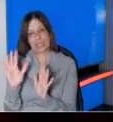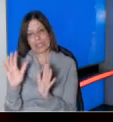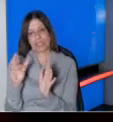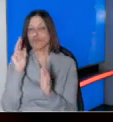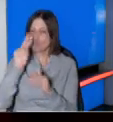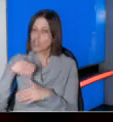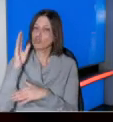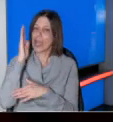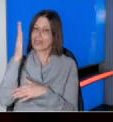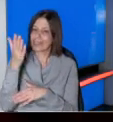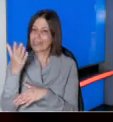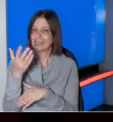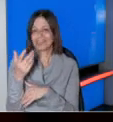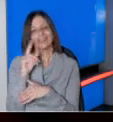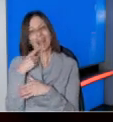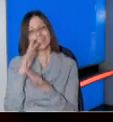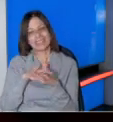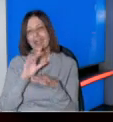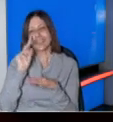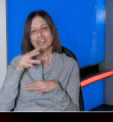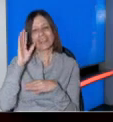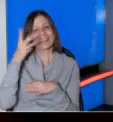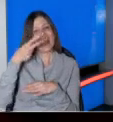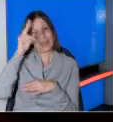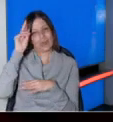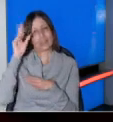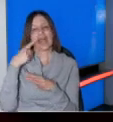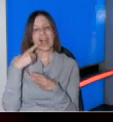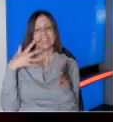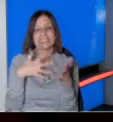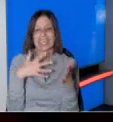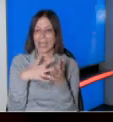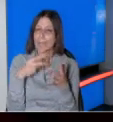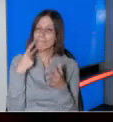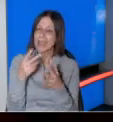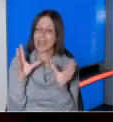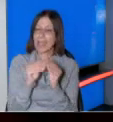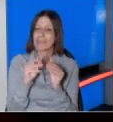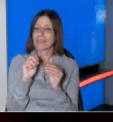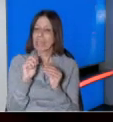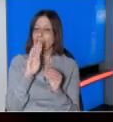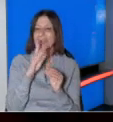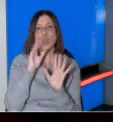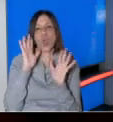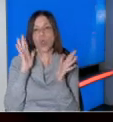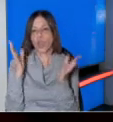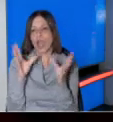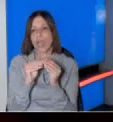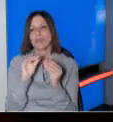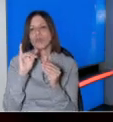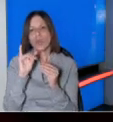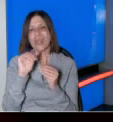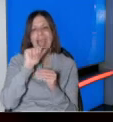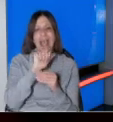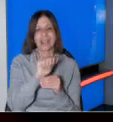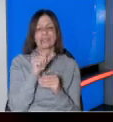יש עתיד. יש עתיד. לא יש עתיד, ליכוד, סליחה. מפמפמים להם, הסקרים האלה בעצם מפמפמים להם, שאם ניר ברקת זה לא כל כך נורא, עם יולי אדלשטיין גם,